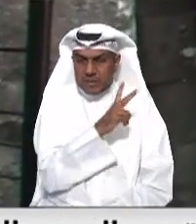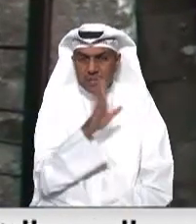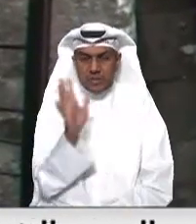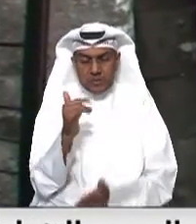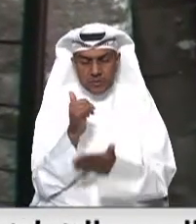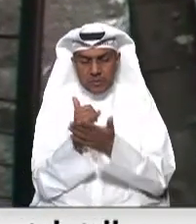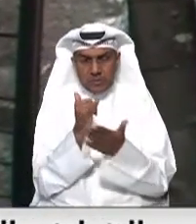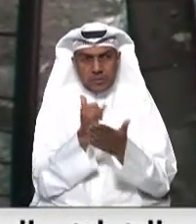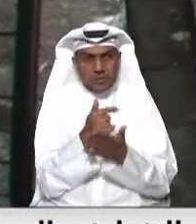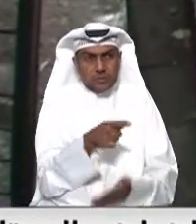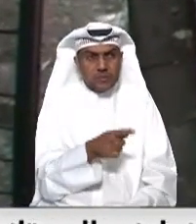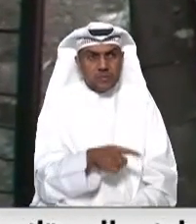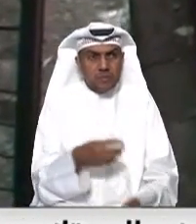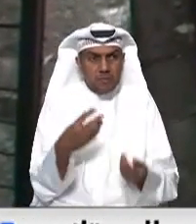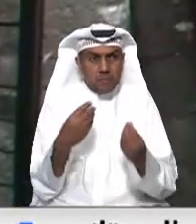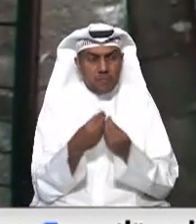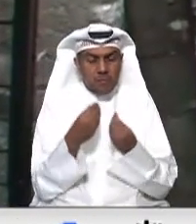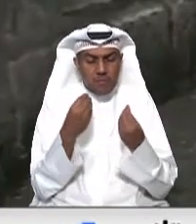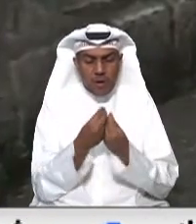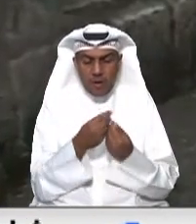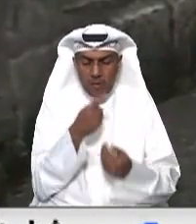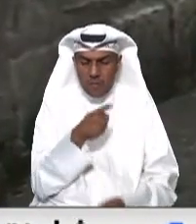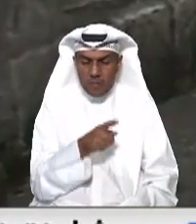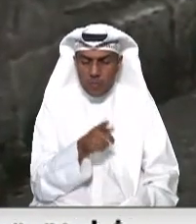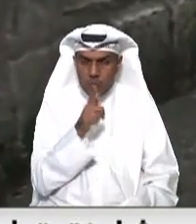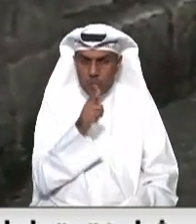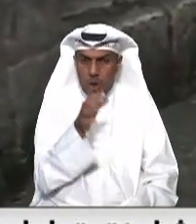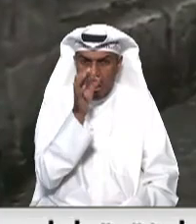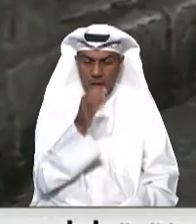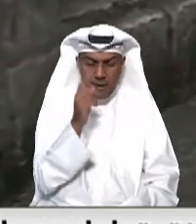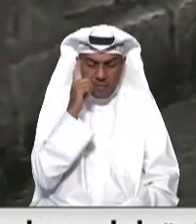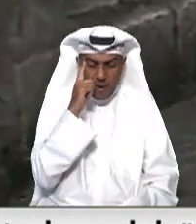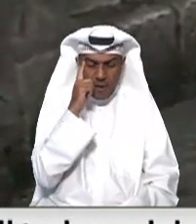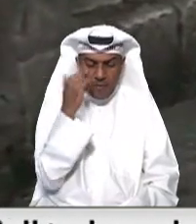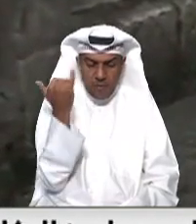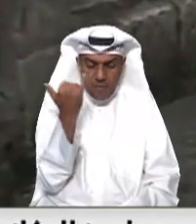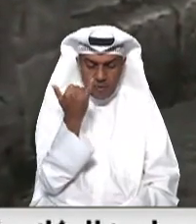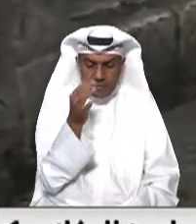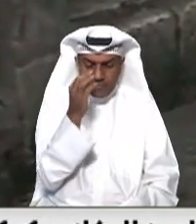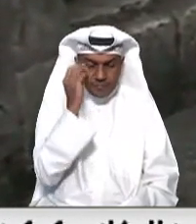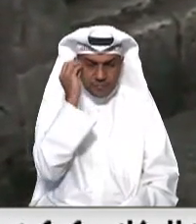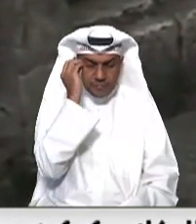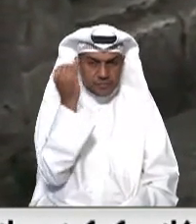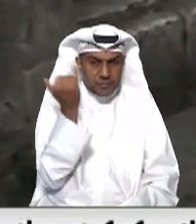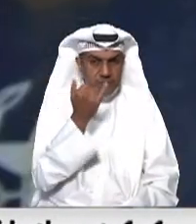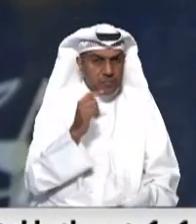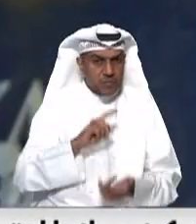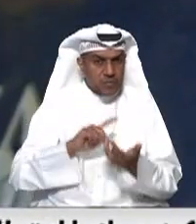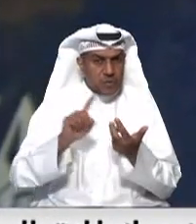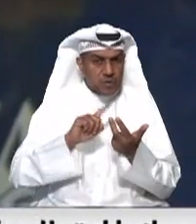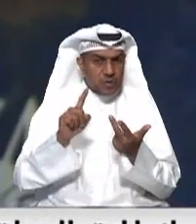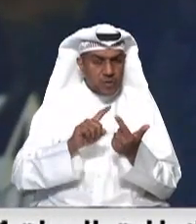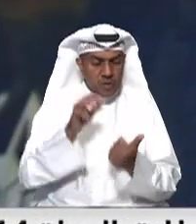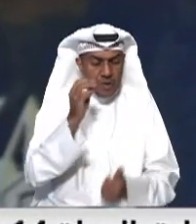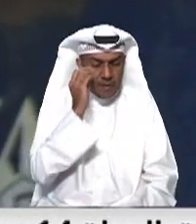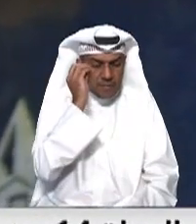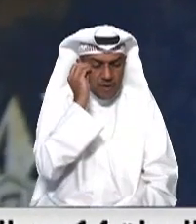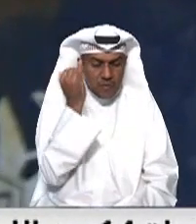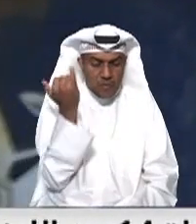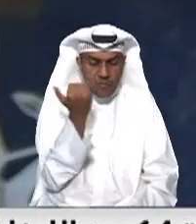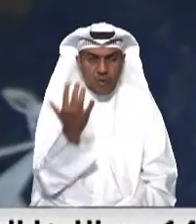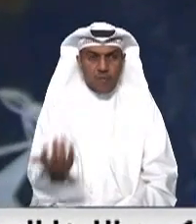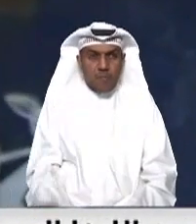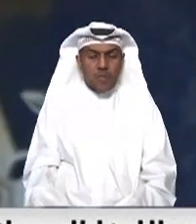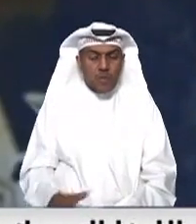فإن على الاحتلال الإسرائيلي الالتزام بها لتتم شروط الصفقة ويتم تنفيذ هذه